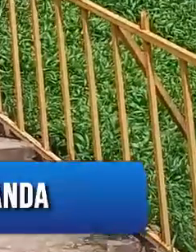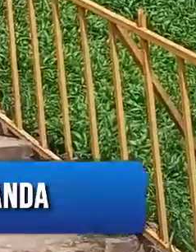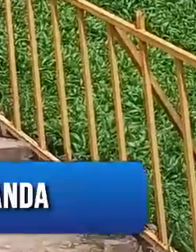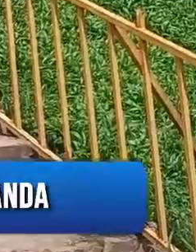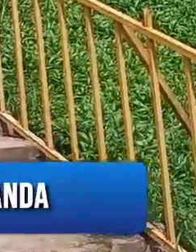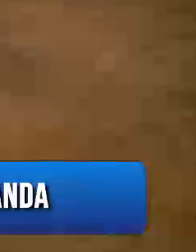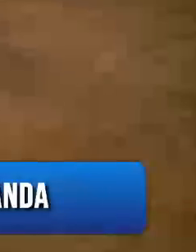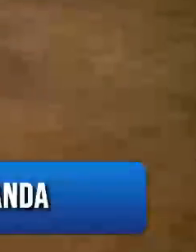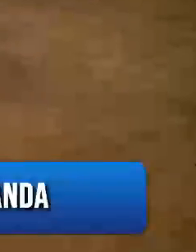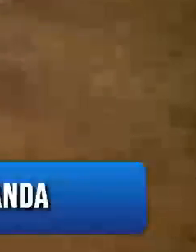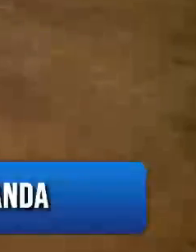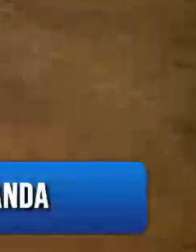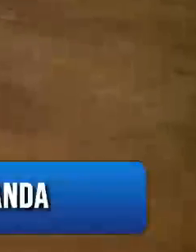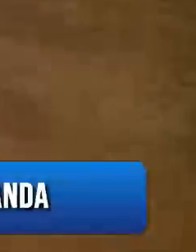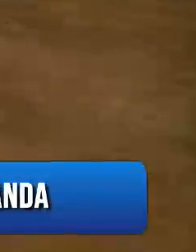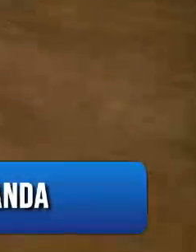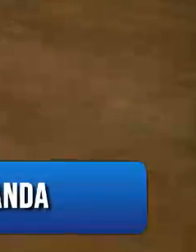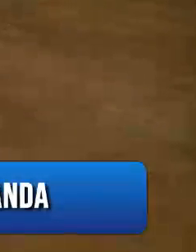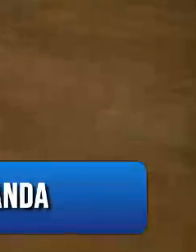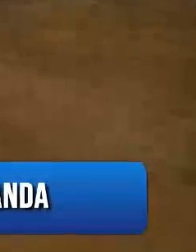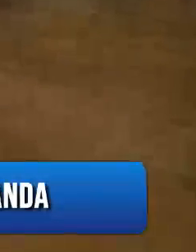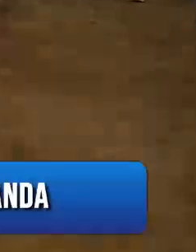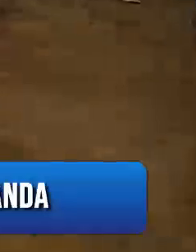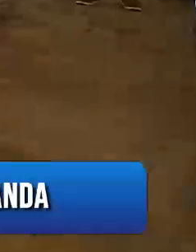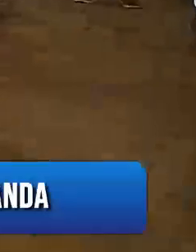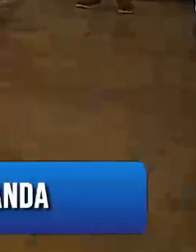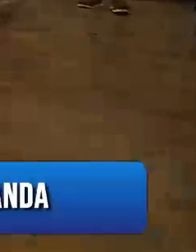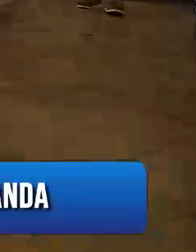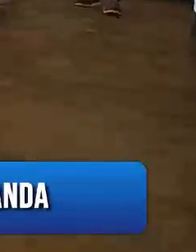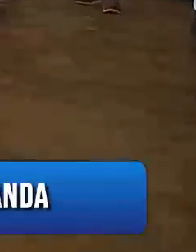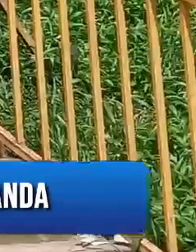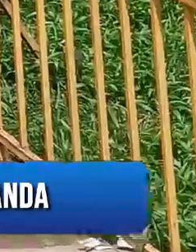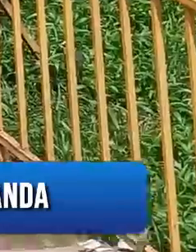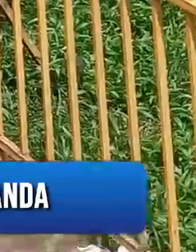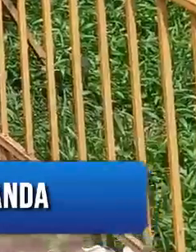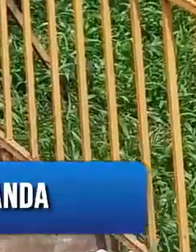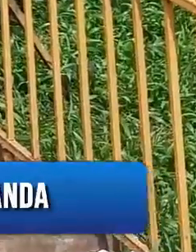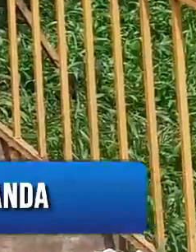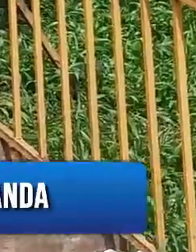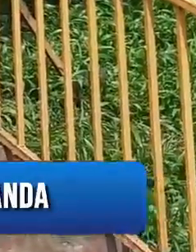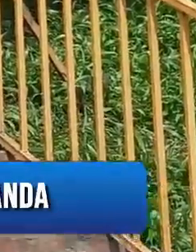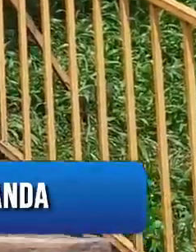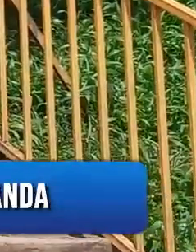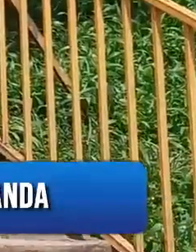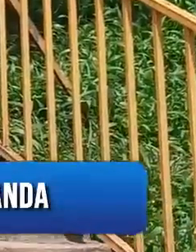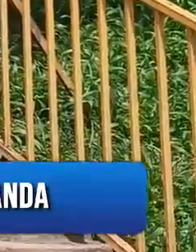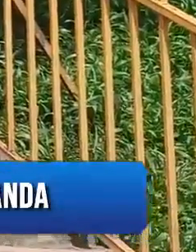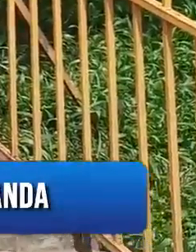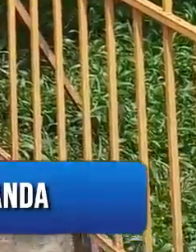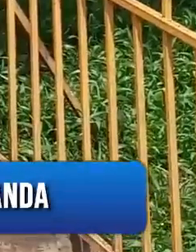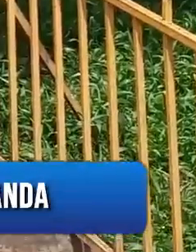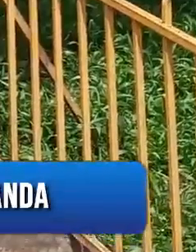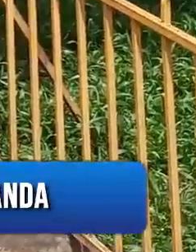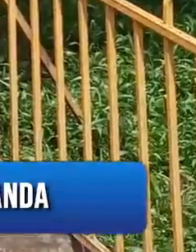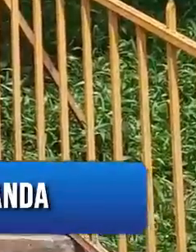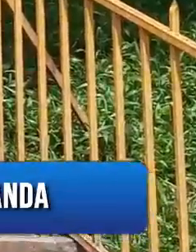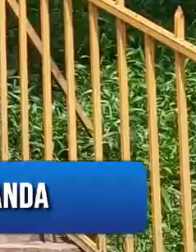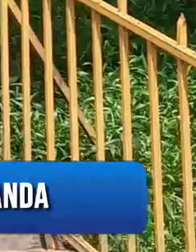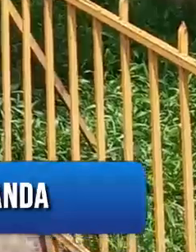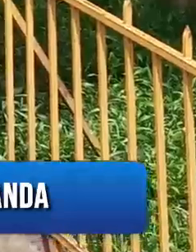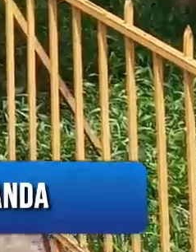ngo n'abafite ubumuga bisange muri gahunda zitandukanye, cyane cyane mu burezi, bamwe mu bafite ubumuga bagaragaza ko hakiri imbogamizi zimwe na zimwe mu mashuri,